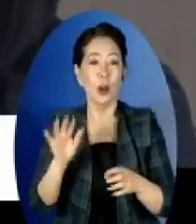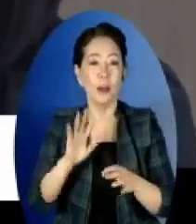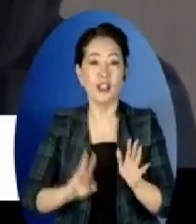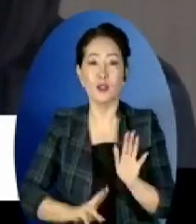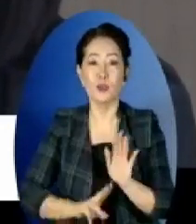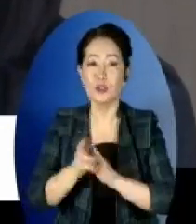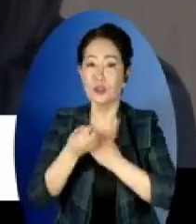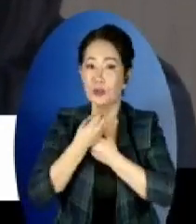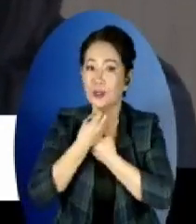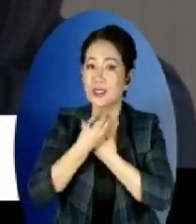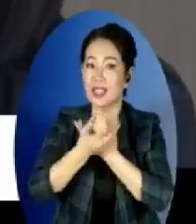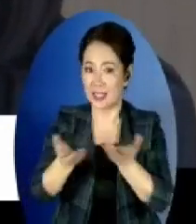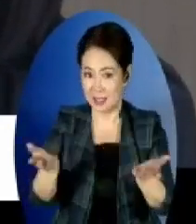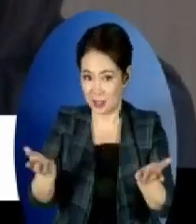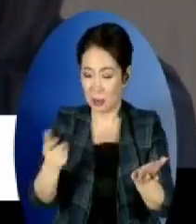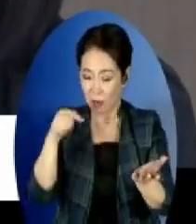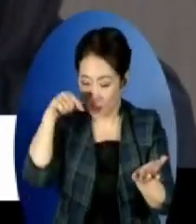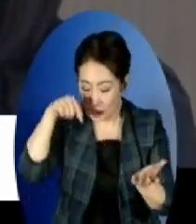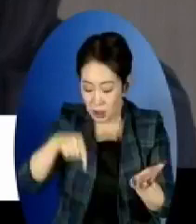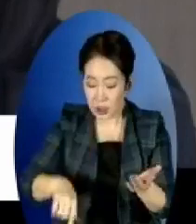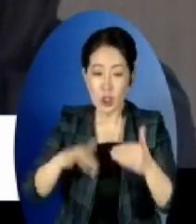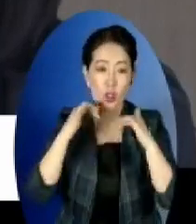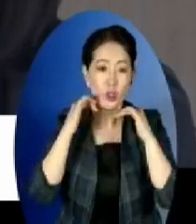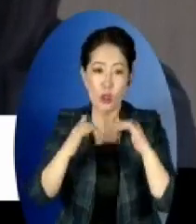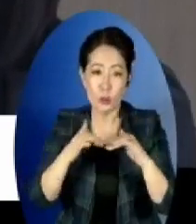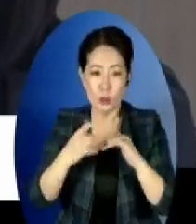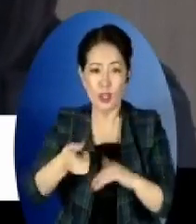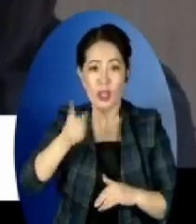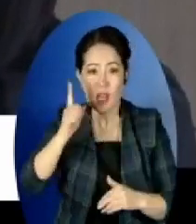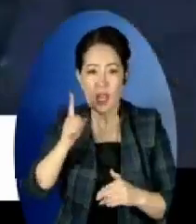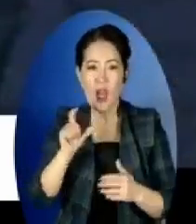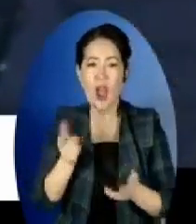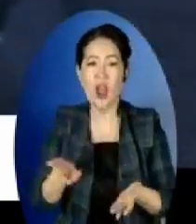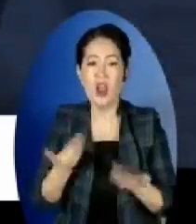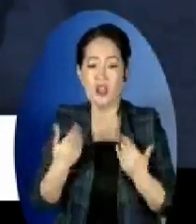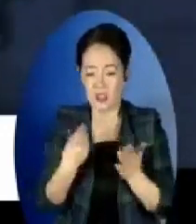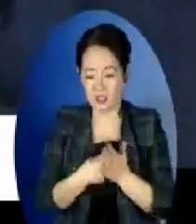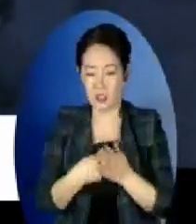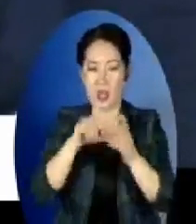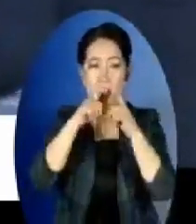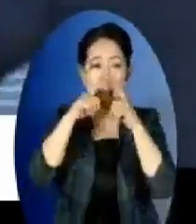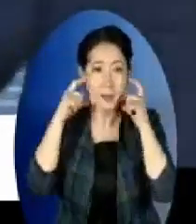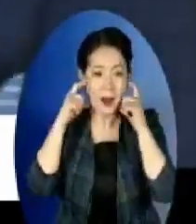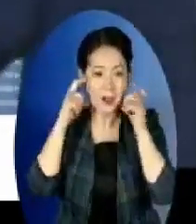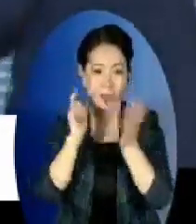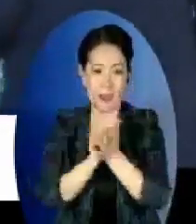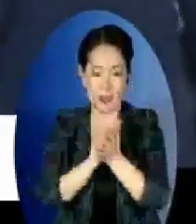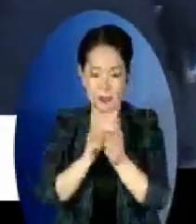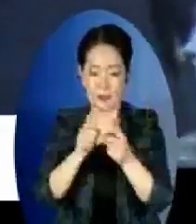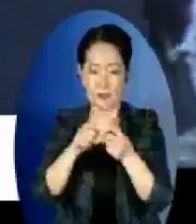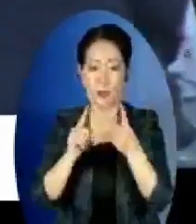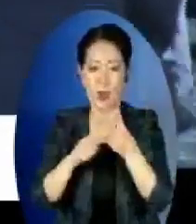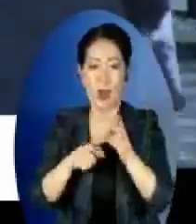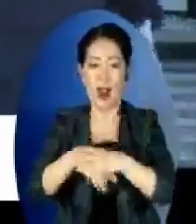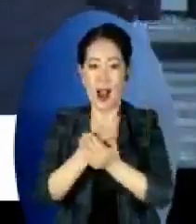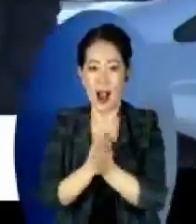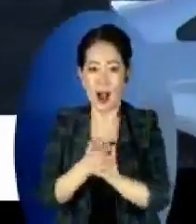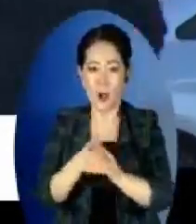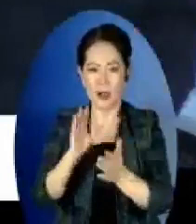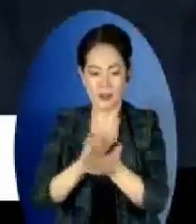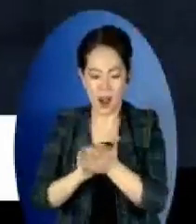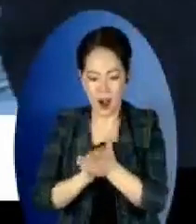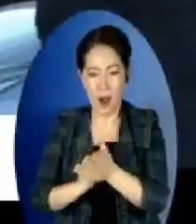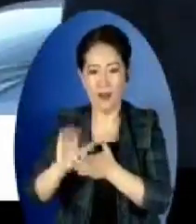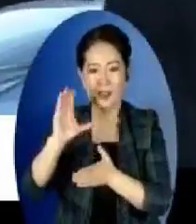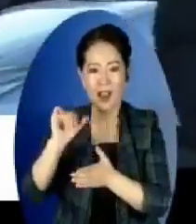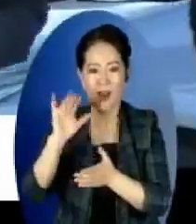байгаа. Тэгэхээр та бүхэнд зөвлөж байгаа бидний хамгийн энгийн жишээ маска зөө, гараа угаа, бүр сайтар